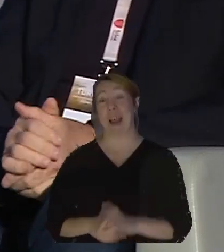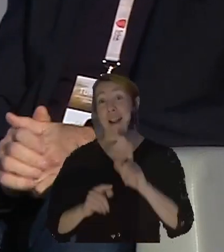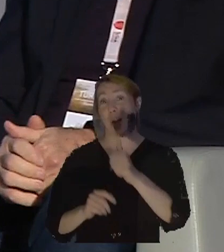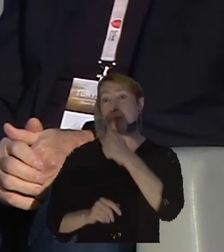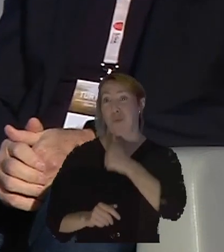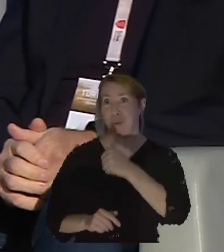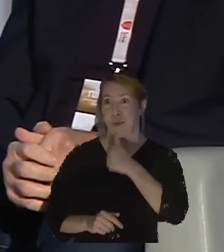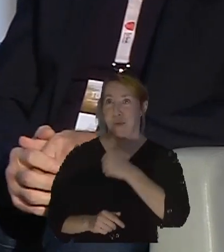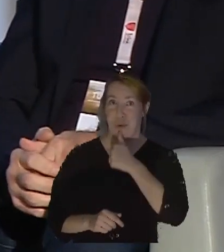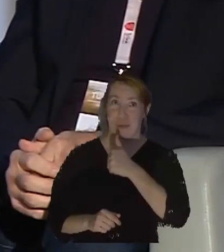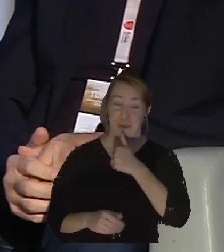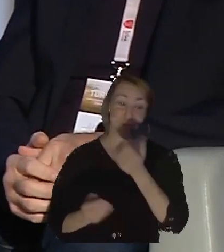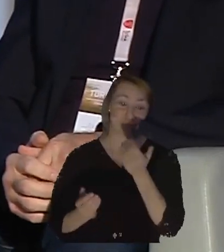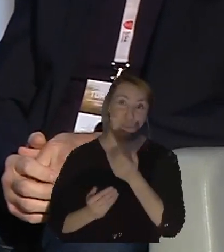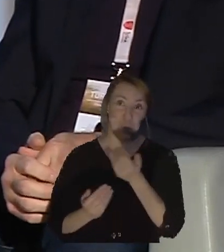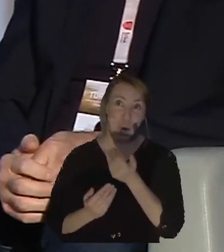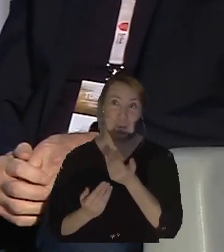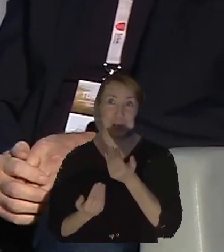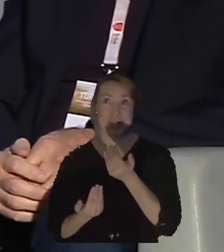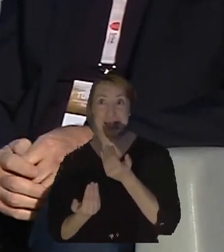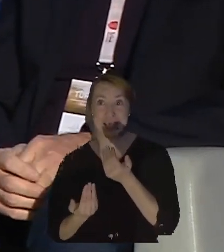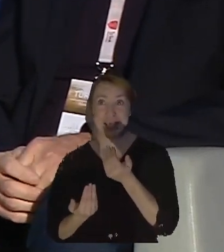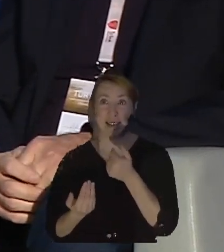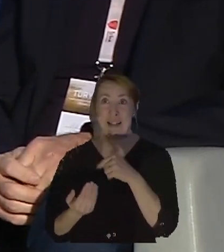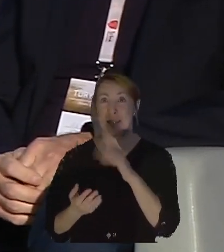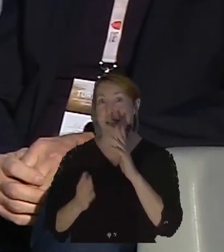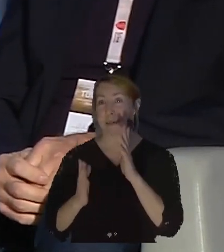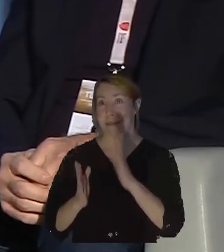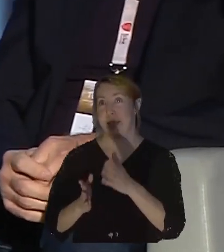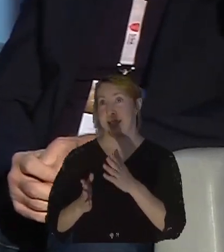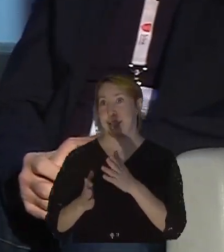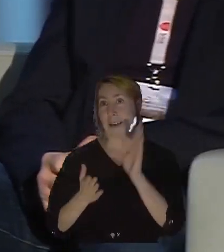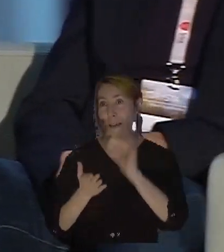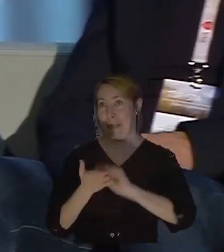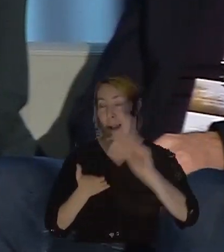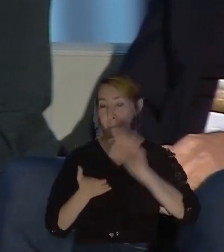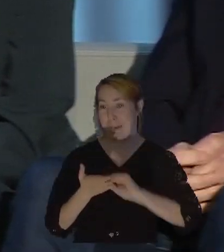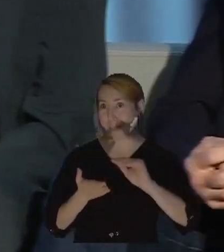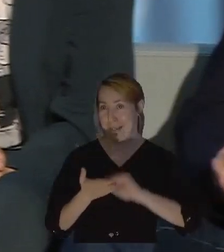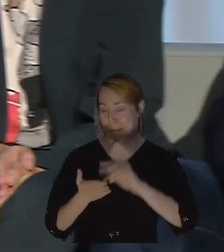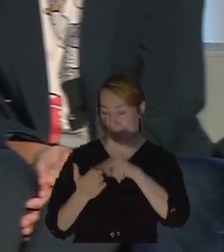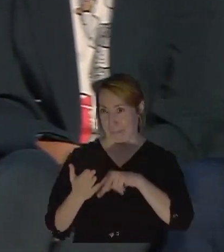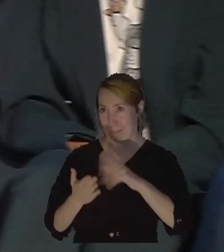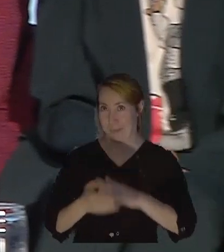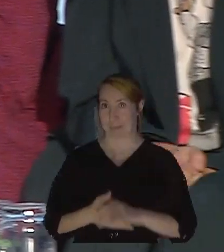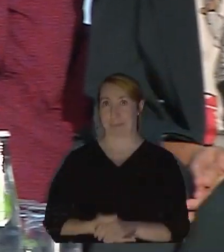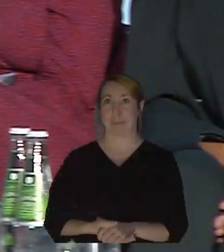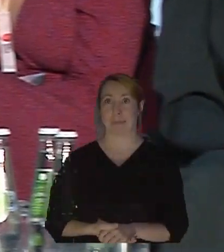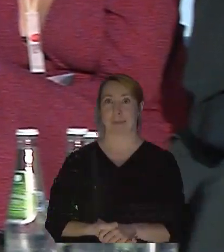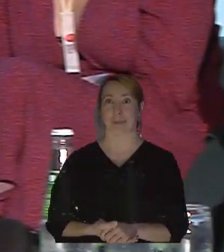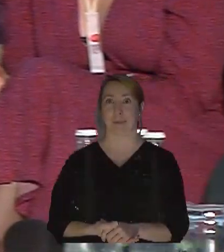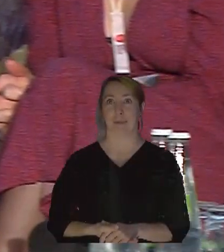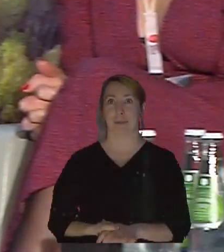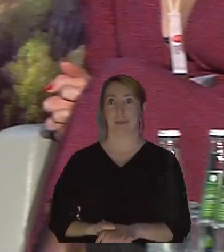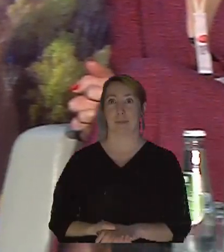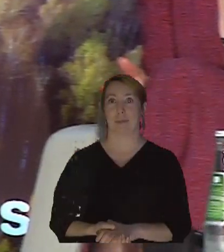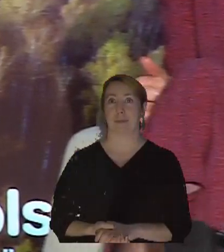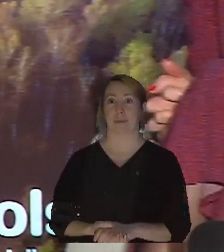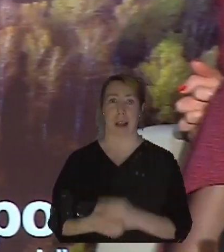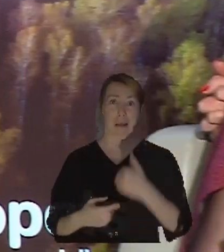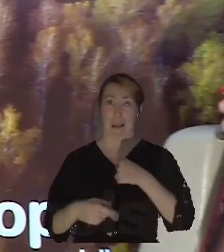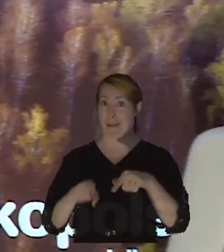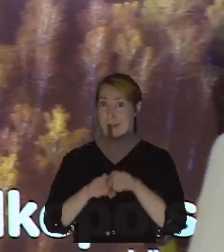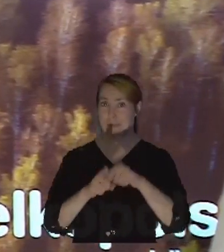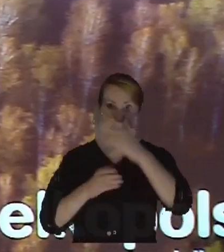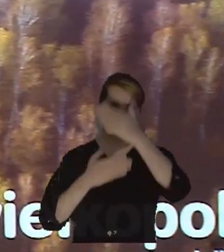spróbuję, bo możliwe, że tutaj będę miał to wszystko napisane. Tak. Ja też nic nie